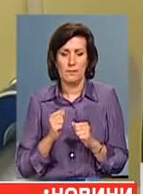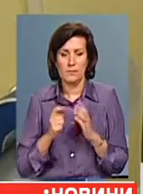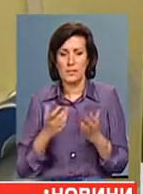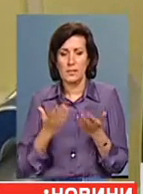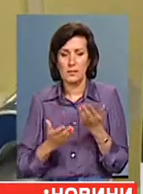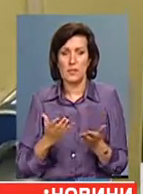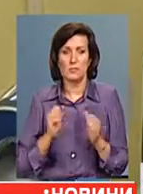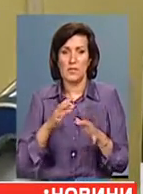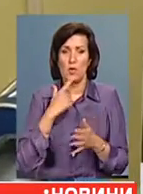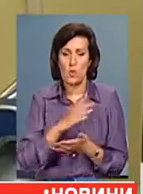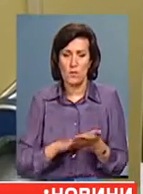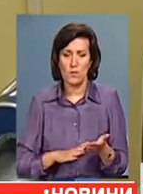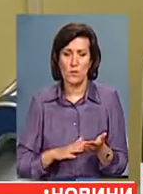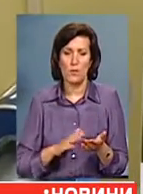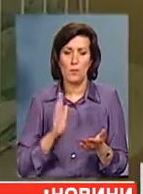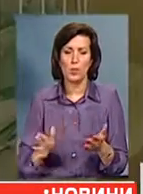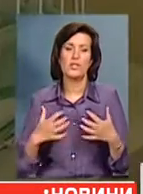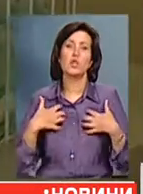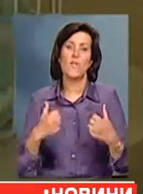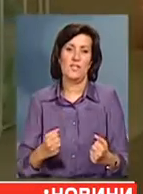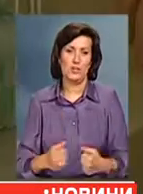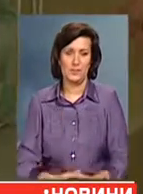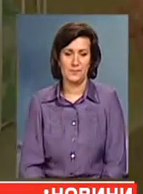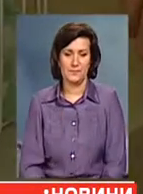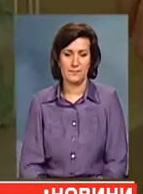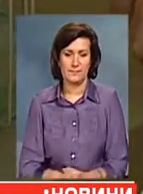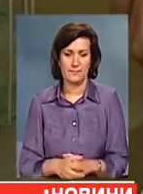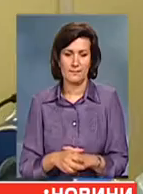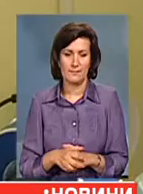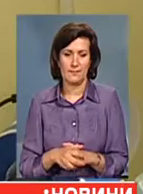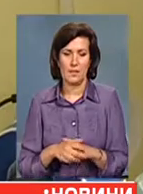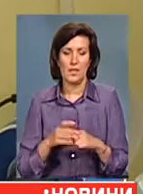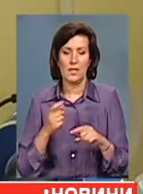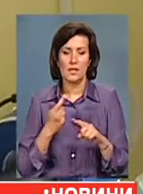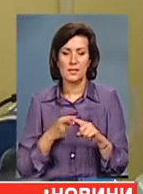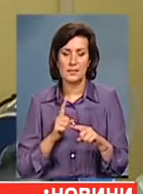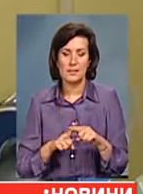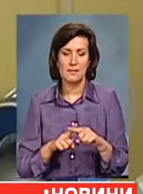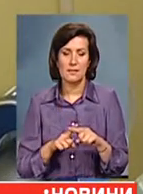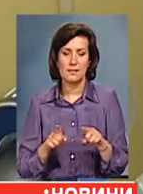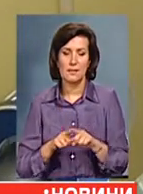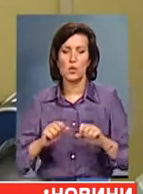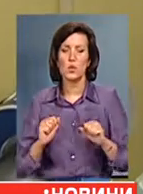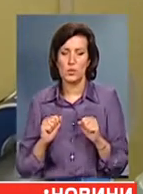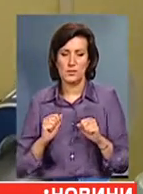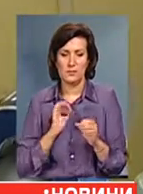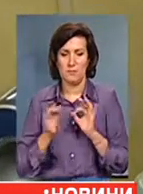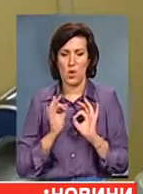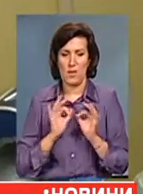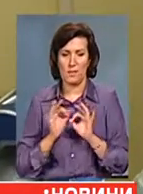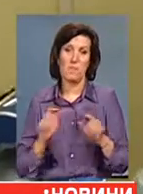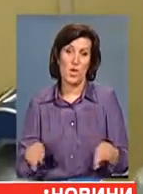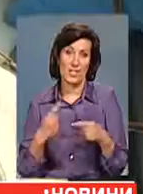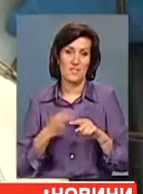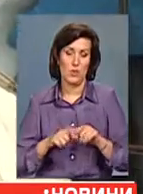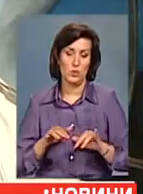якщо наодягати кров, то будеш здоровіший. Друг порадив. Це його також друзі, напевно, організували